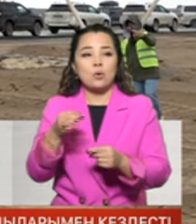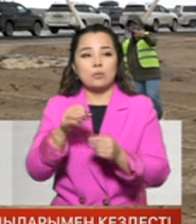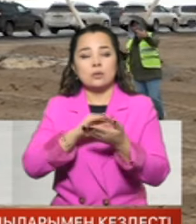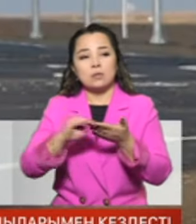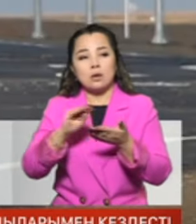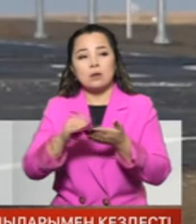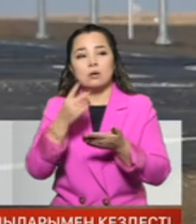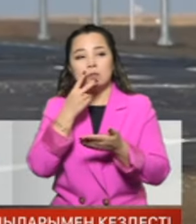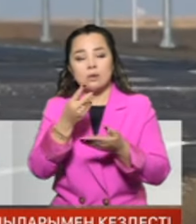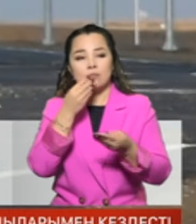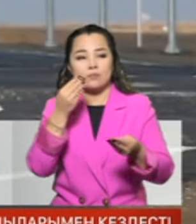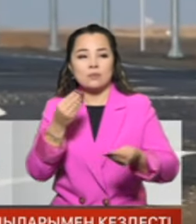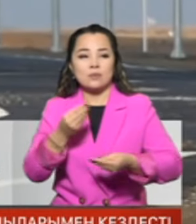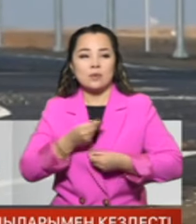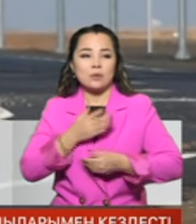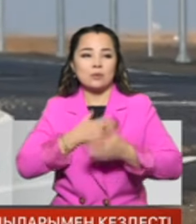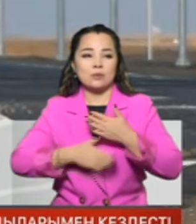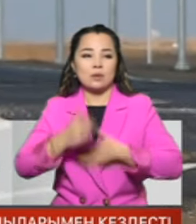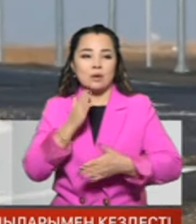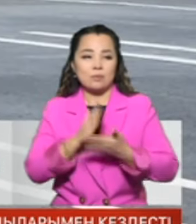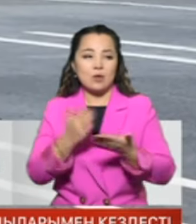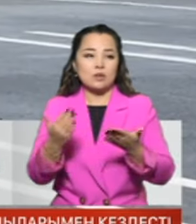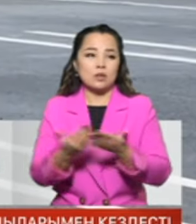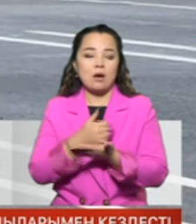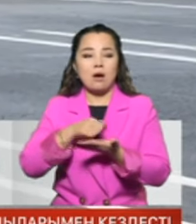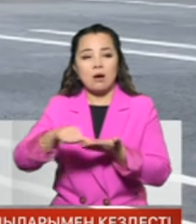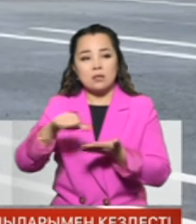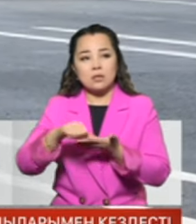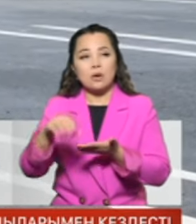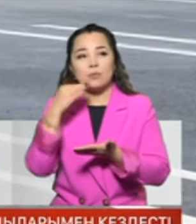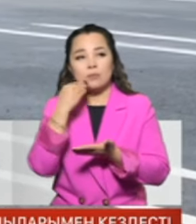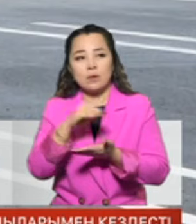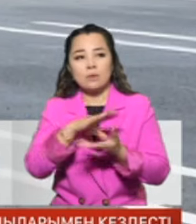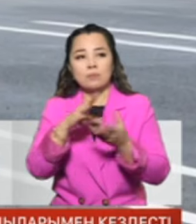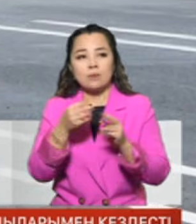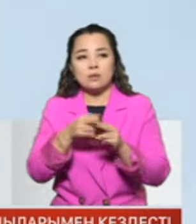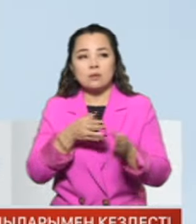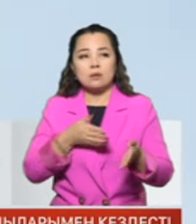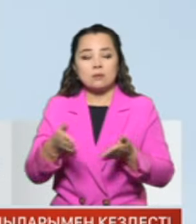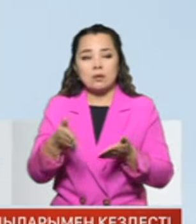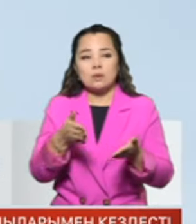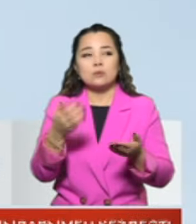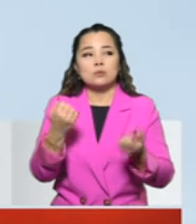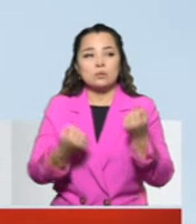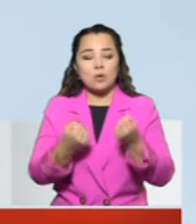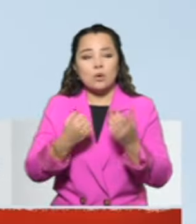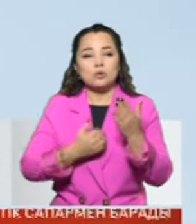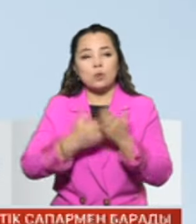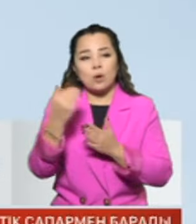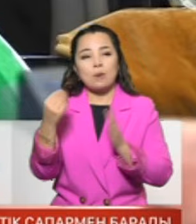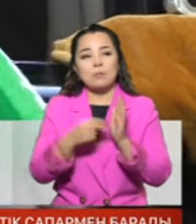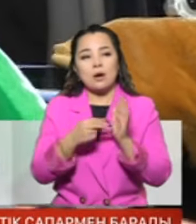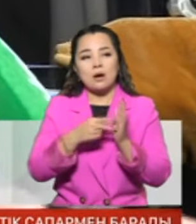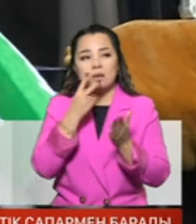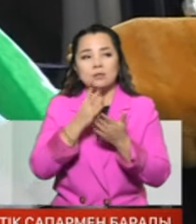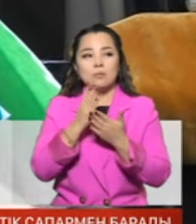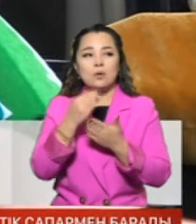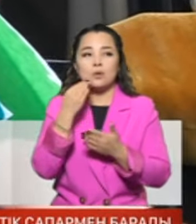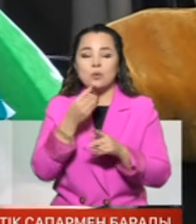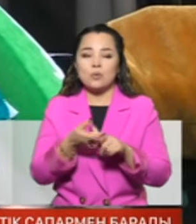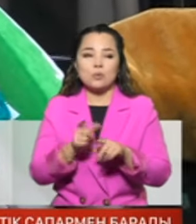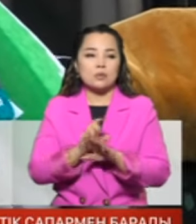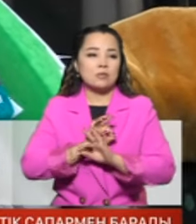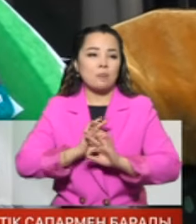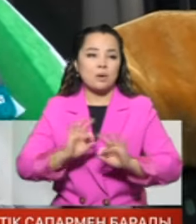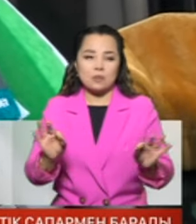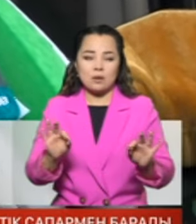жазуды көргеннен көңілі жай табады. Өйткені жаңа асфальт жолдың сапасын көлік тізгіндеген азаматтар жоғары бағалап отыр. Сапасы өте